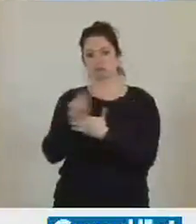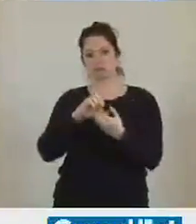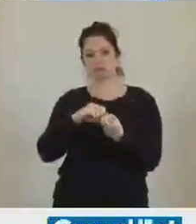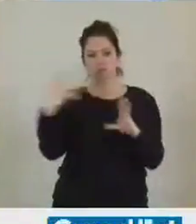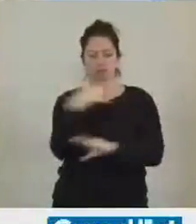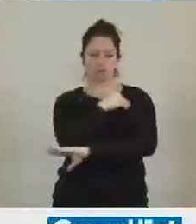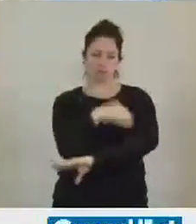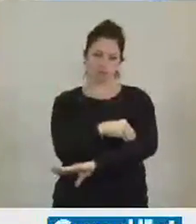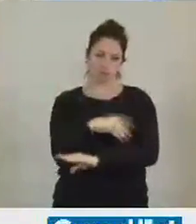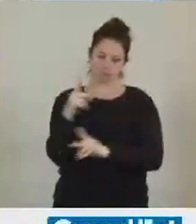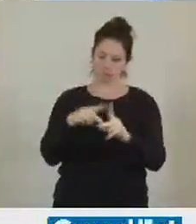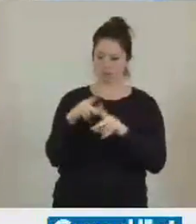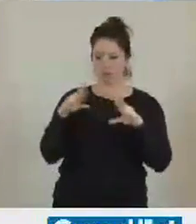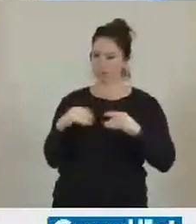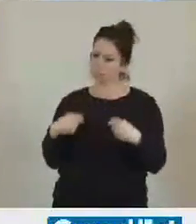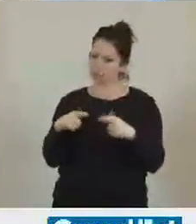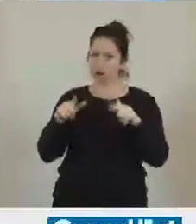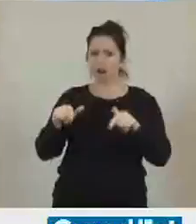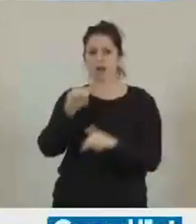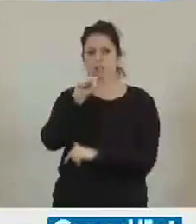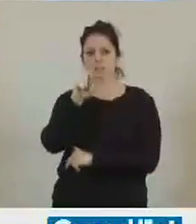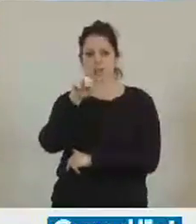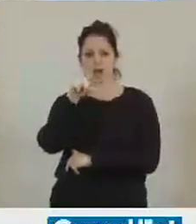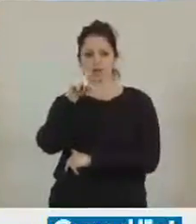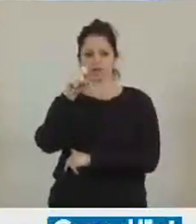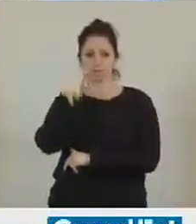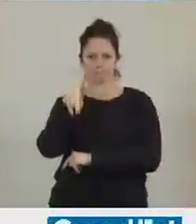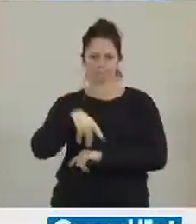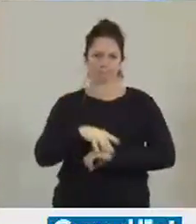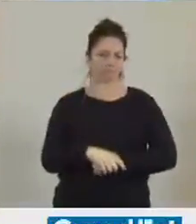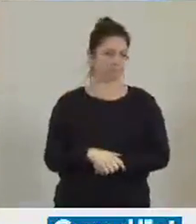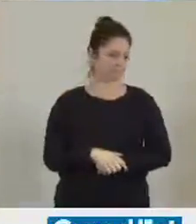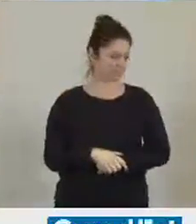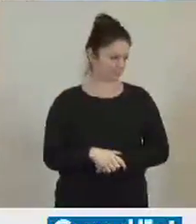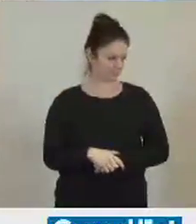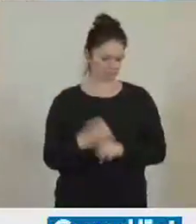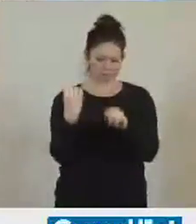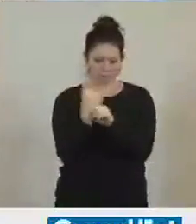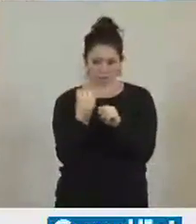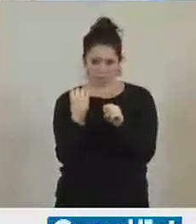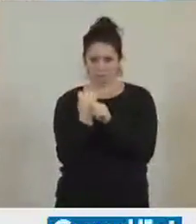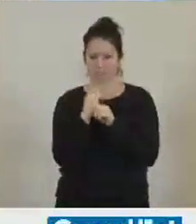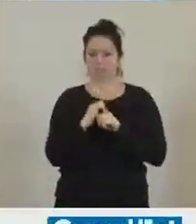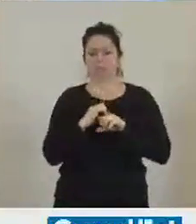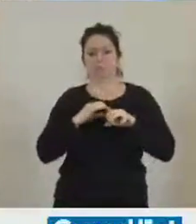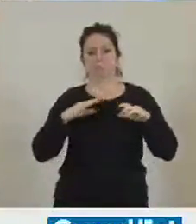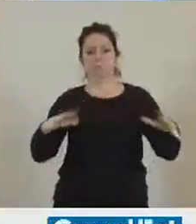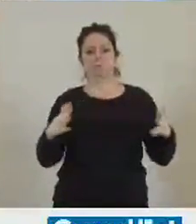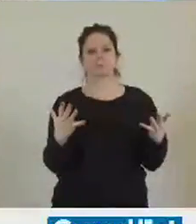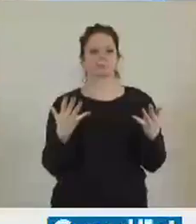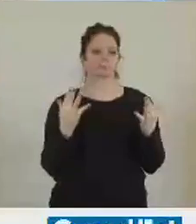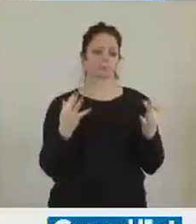qui aura toute sa place dans le SRADET. Ce travail immense tant au niveau régional qu'au soutien de la